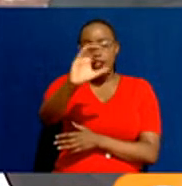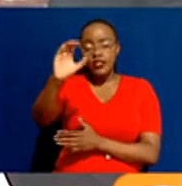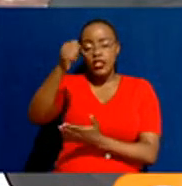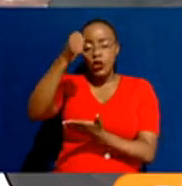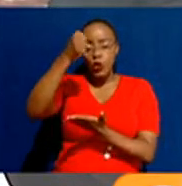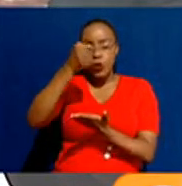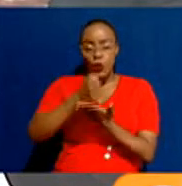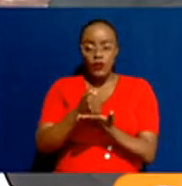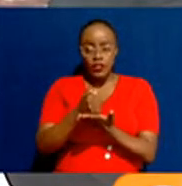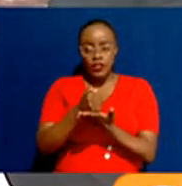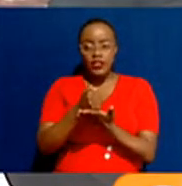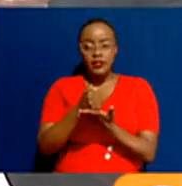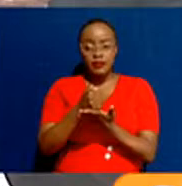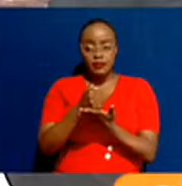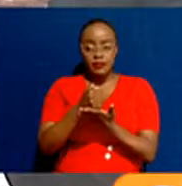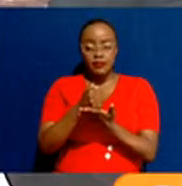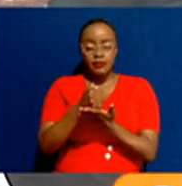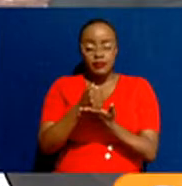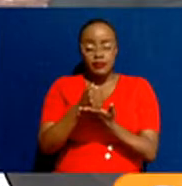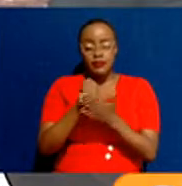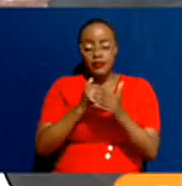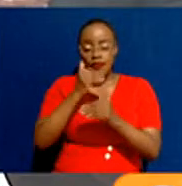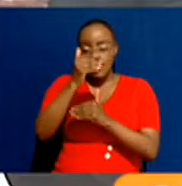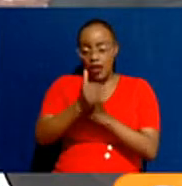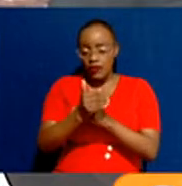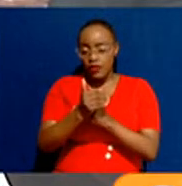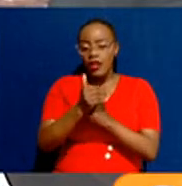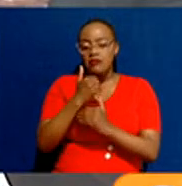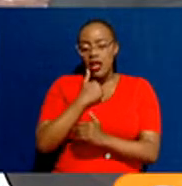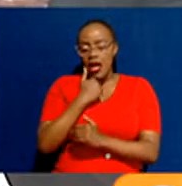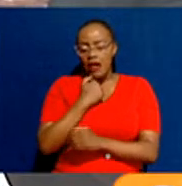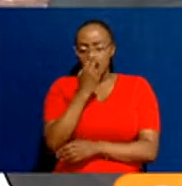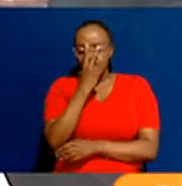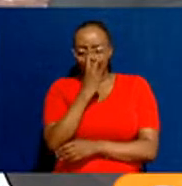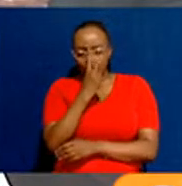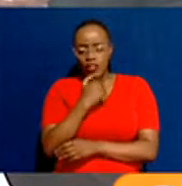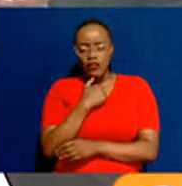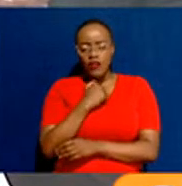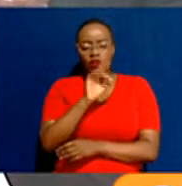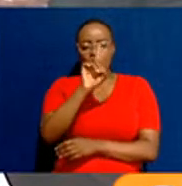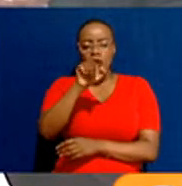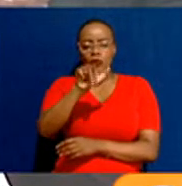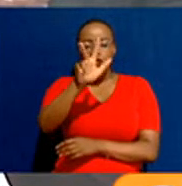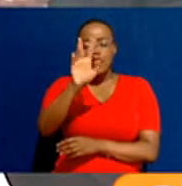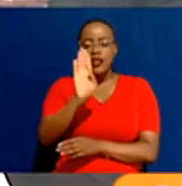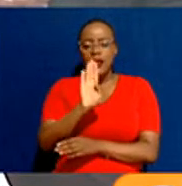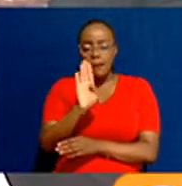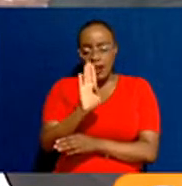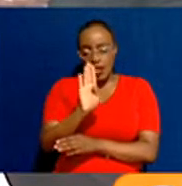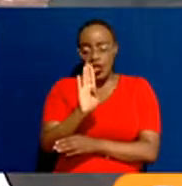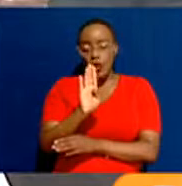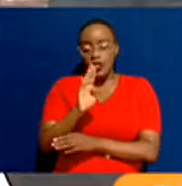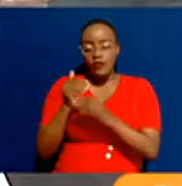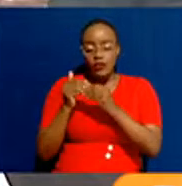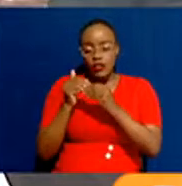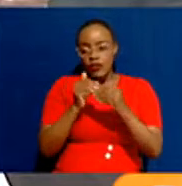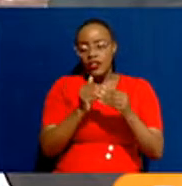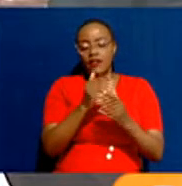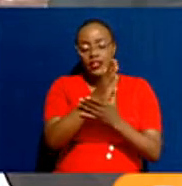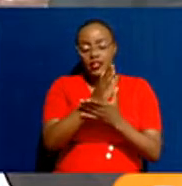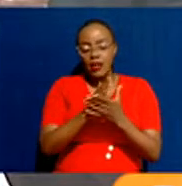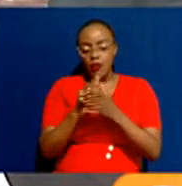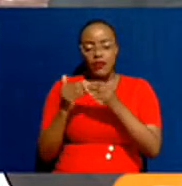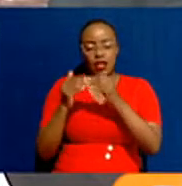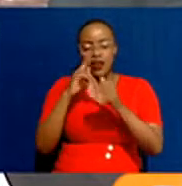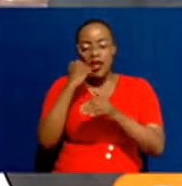maadili na kupambana na ufisadi EACC kufuatia madai ya kufujwa kwa shilingi bilioni 1.3 wakati wa uongozi wake. Aidha, baadhi ya